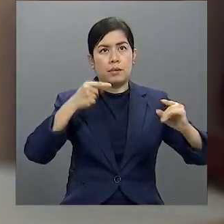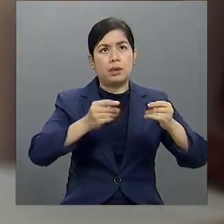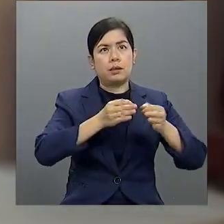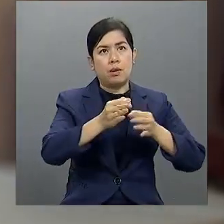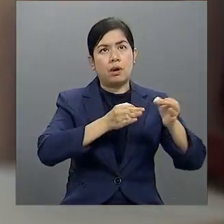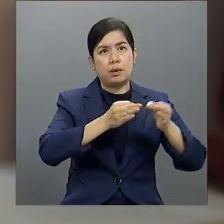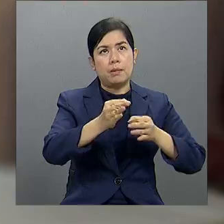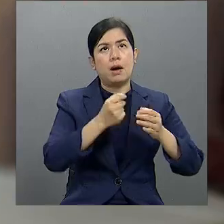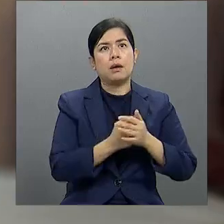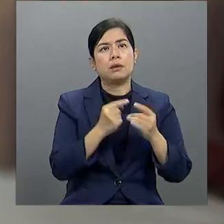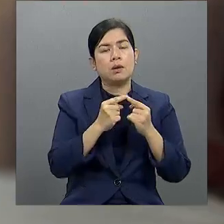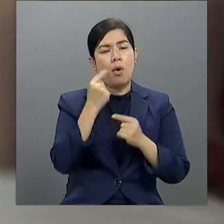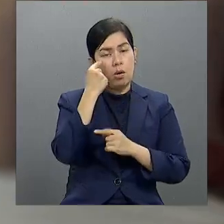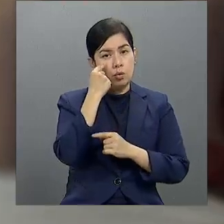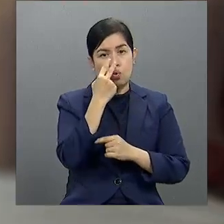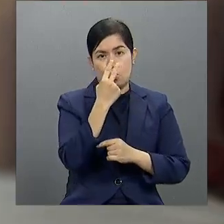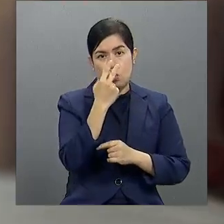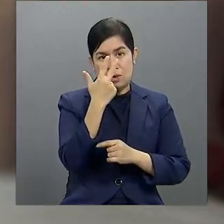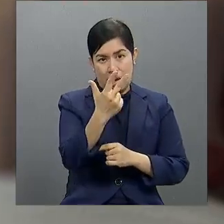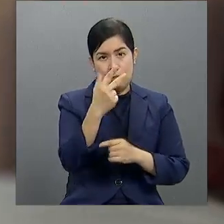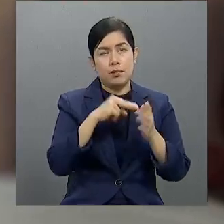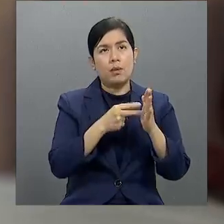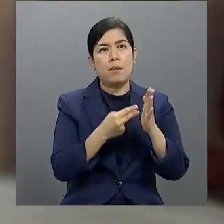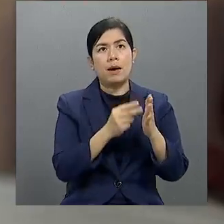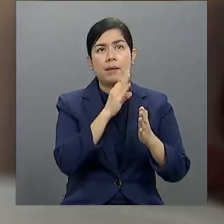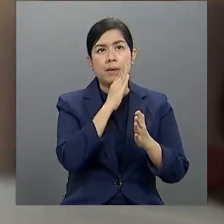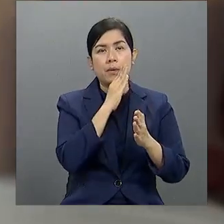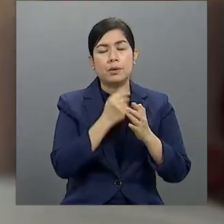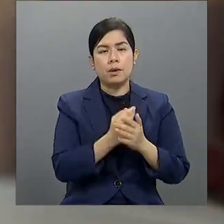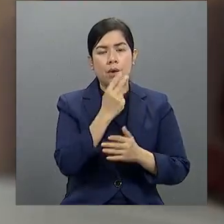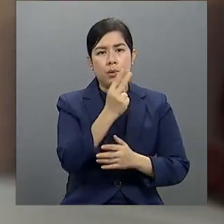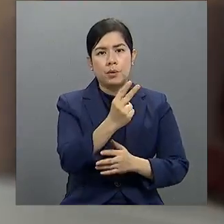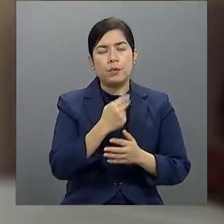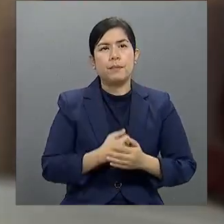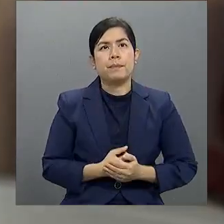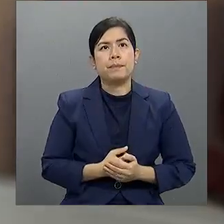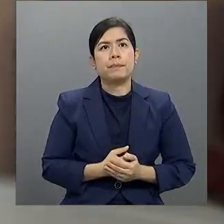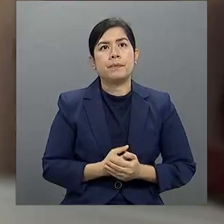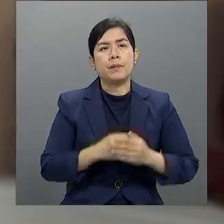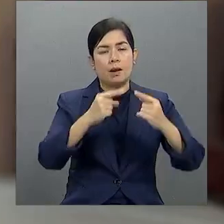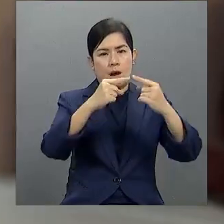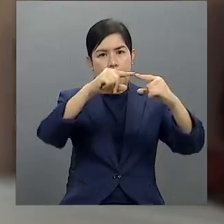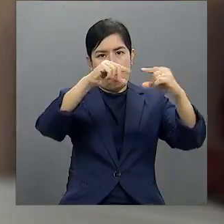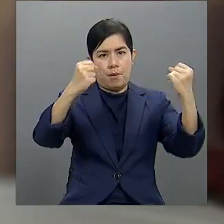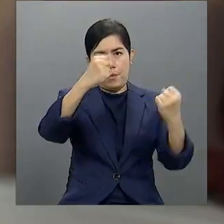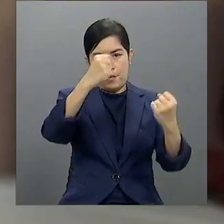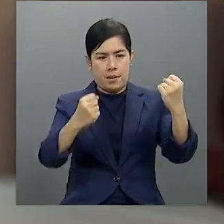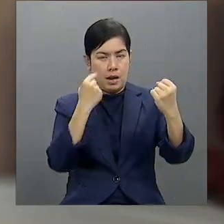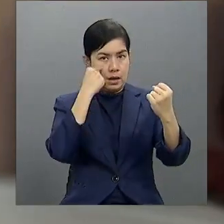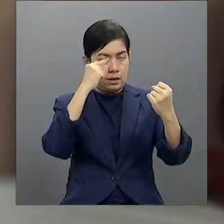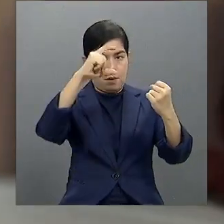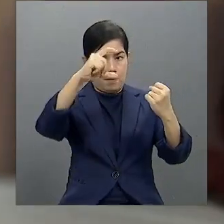3ก็คือให้ระยะสายตาที่เรามองผ่านขอบบนของพวงมาลัยเนี่ยได้อย่างน้อย3นิ้วเพื่อให้มองกระจกได้ทั่วถึ